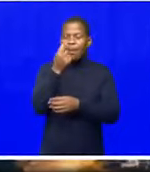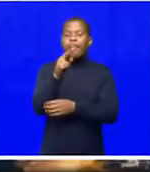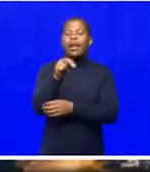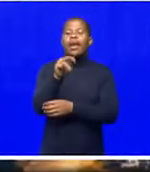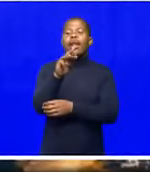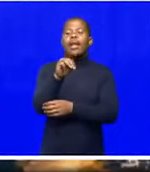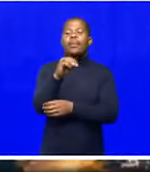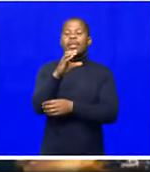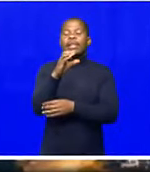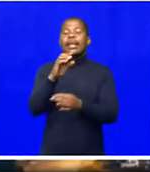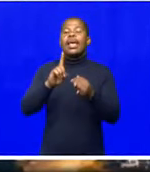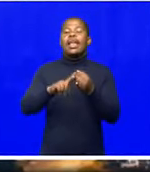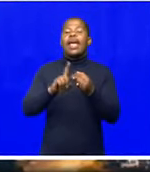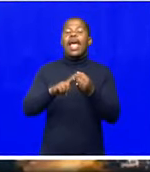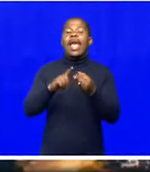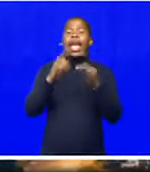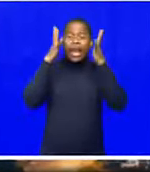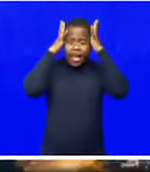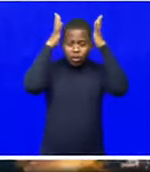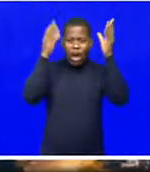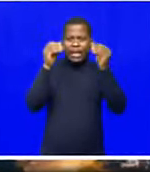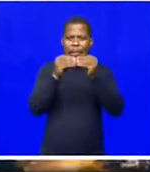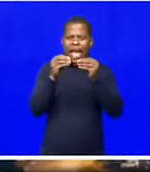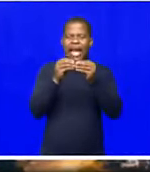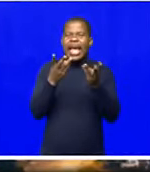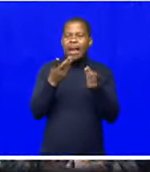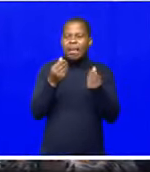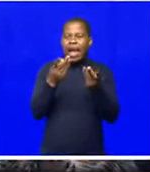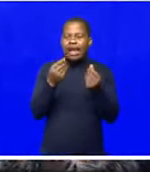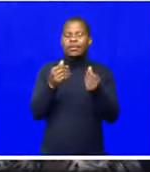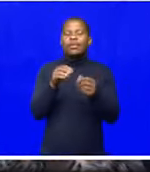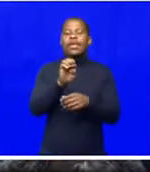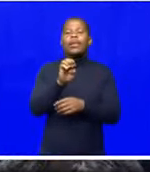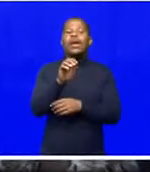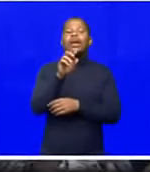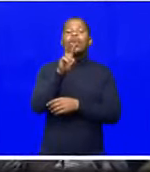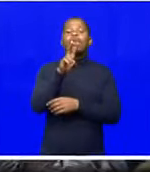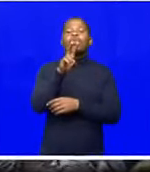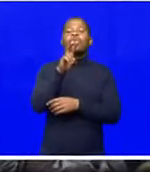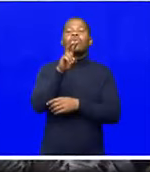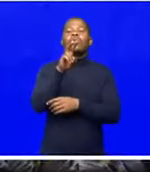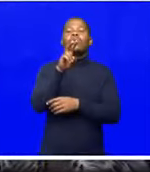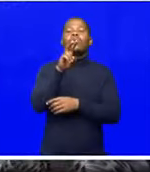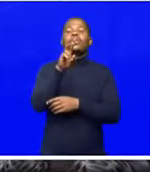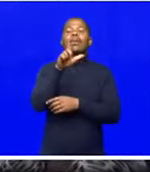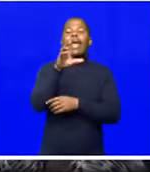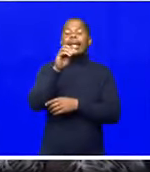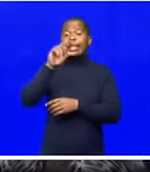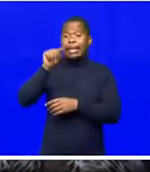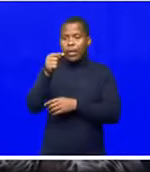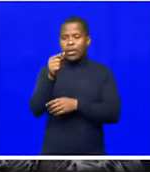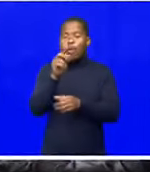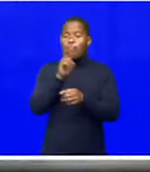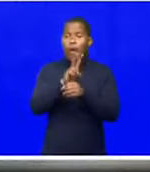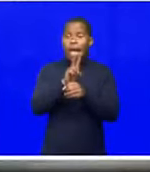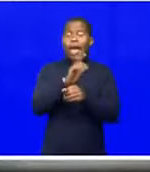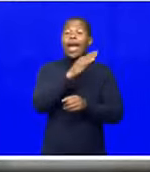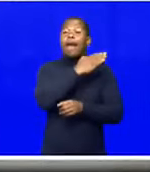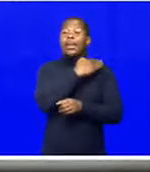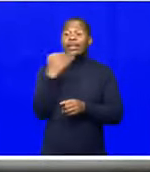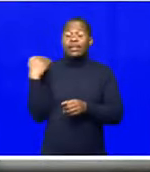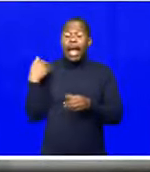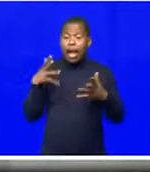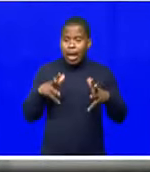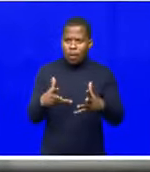Induna ikhuthaza bobaba betkhulu ukuthi babambisane nebalimi. Induna yeltiko letekulima Jablan Mabuza seyihlomelise